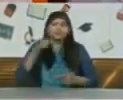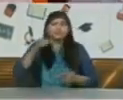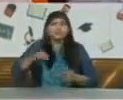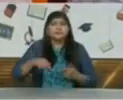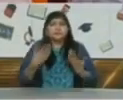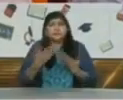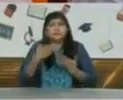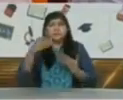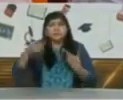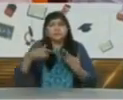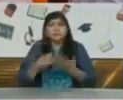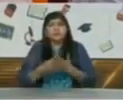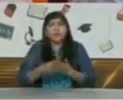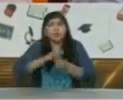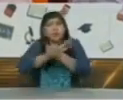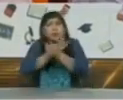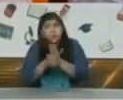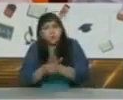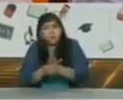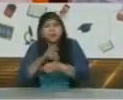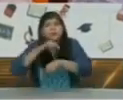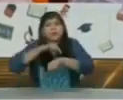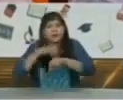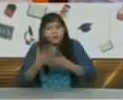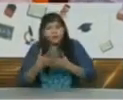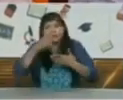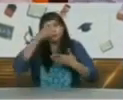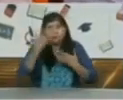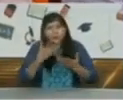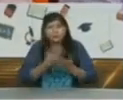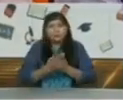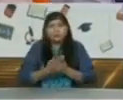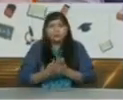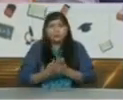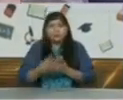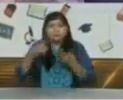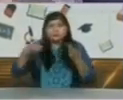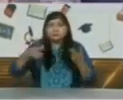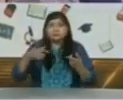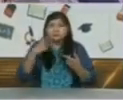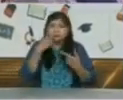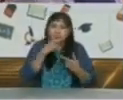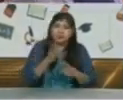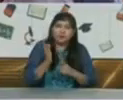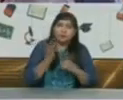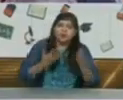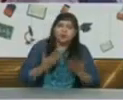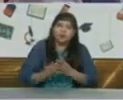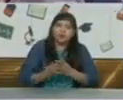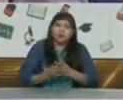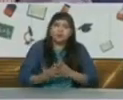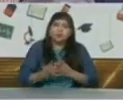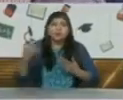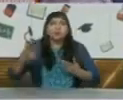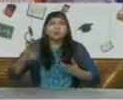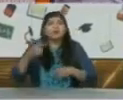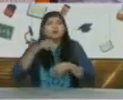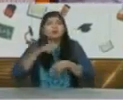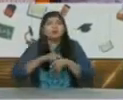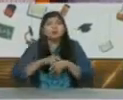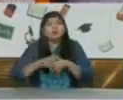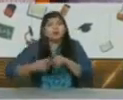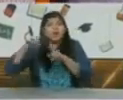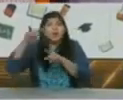तक कोरोना का प्रश्न है, मैं तो इसे इस रूप में देखता हूं कि जो